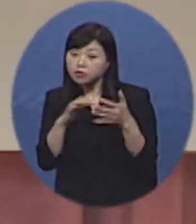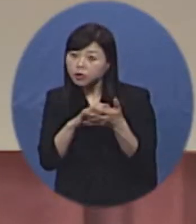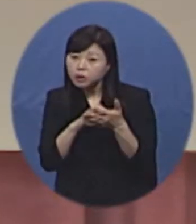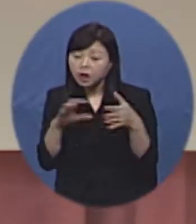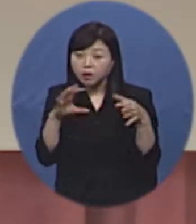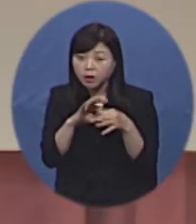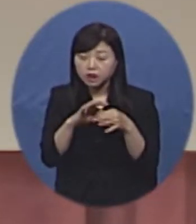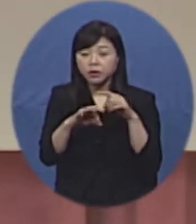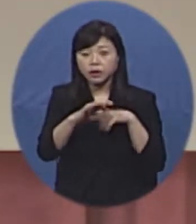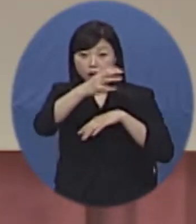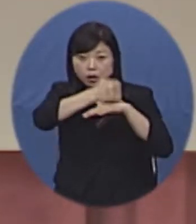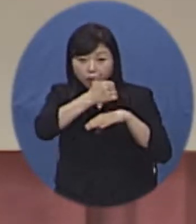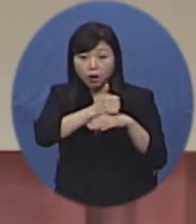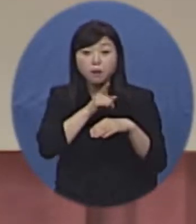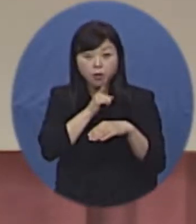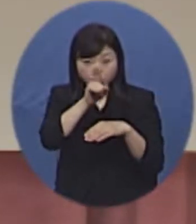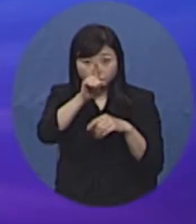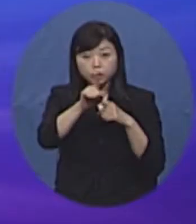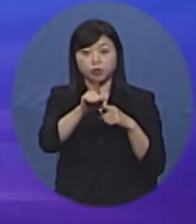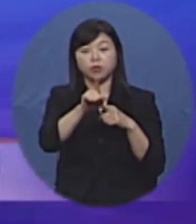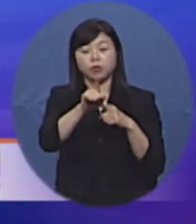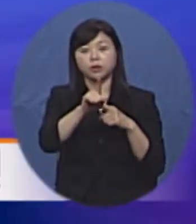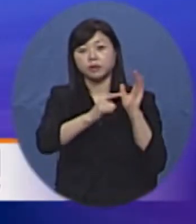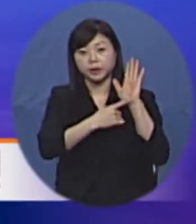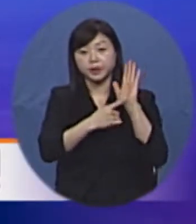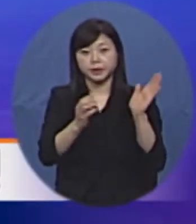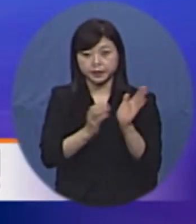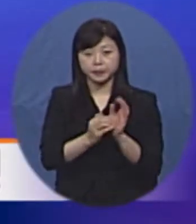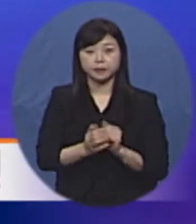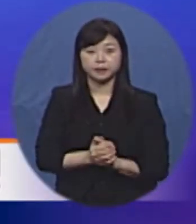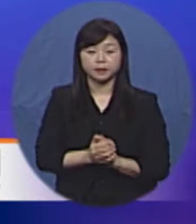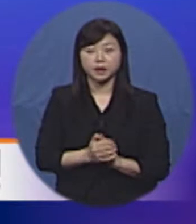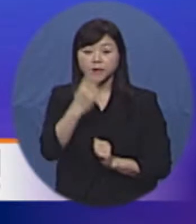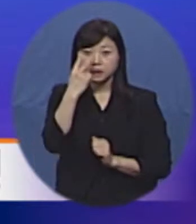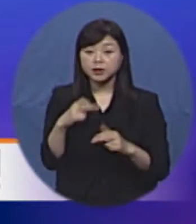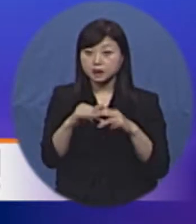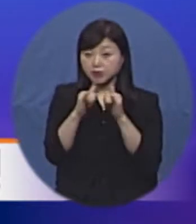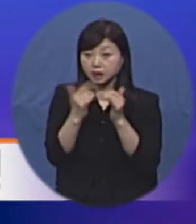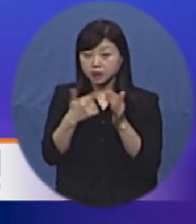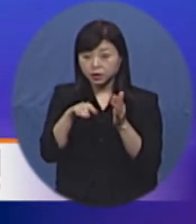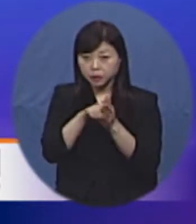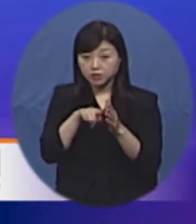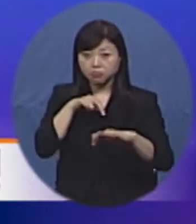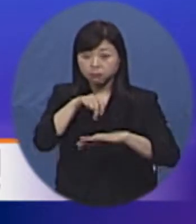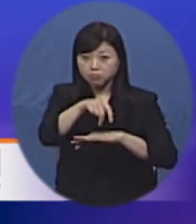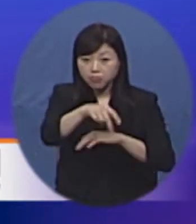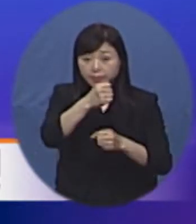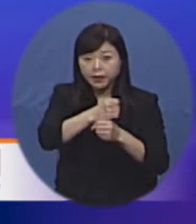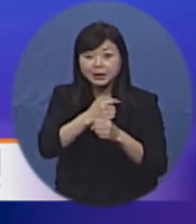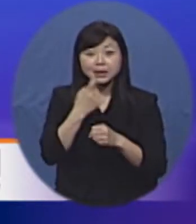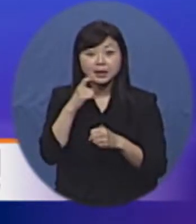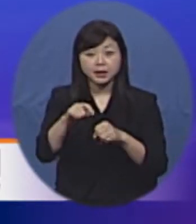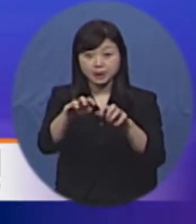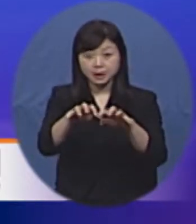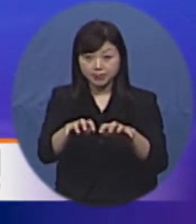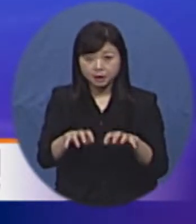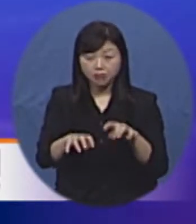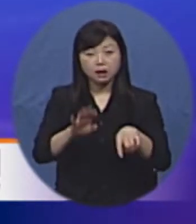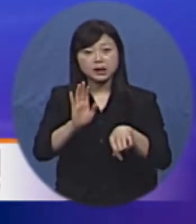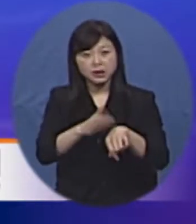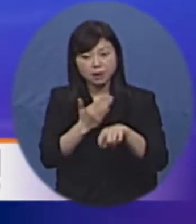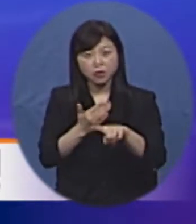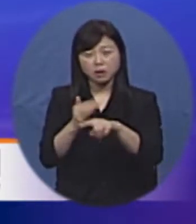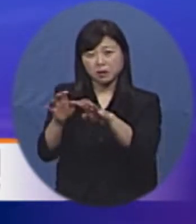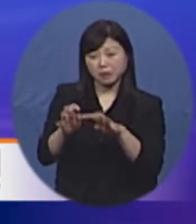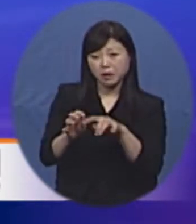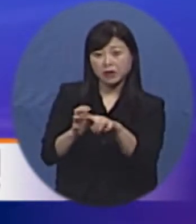보고도 함께 진행됐습니다. 시각장애인들의 보행을 위해 설치된 점자블록. 이 점자블록이 잘못 설치된